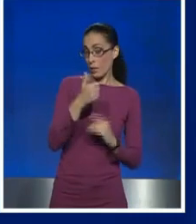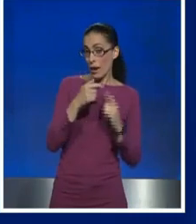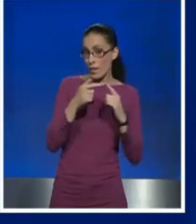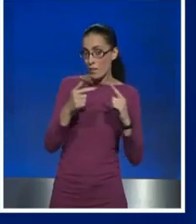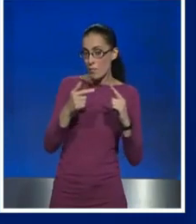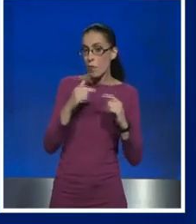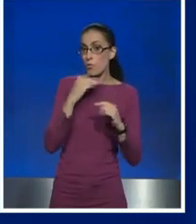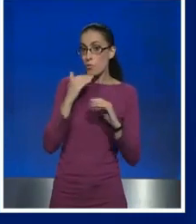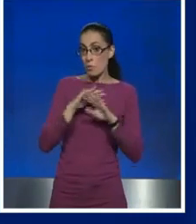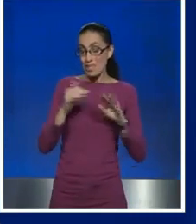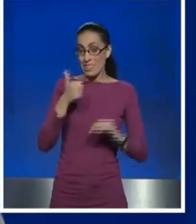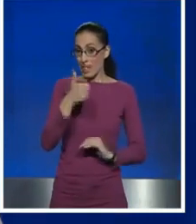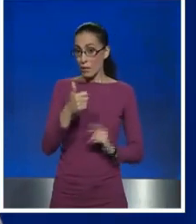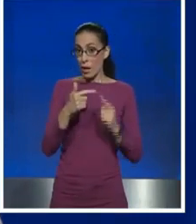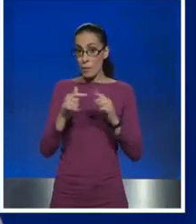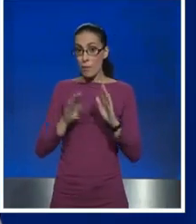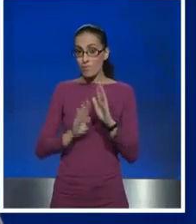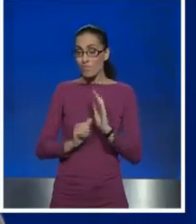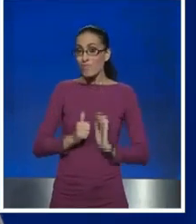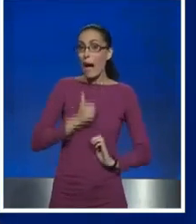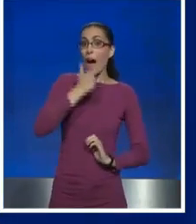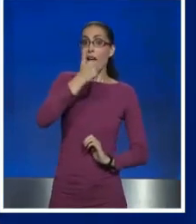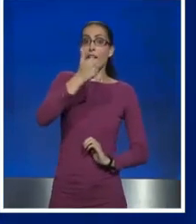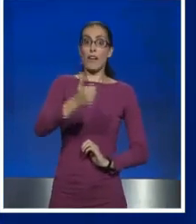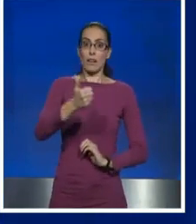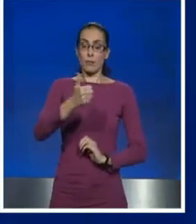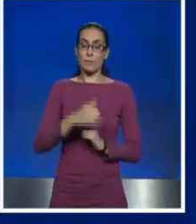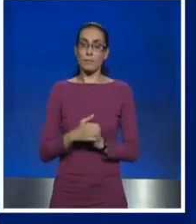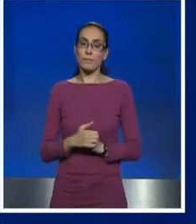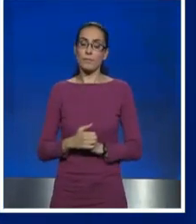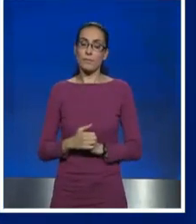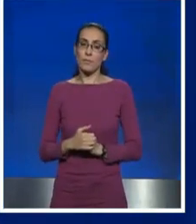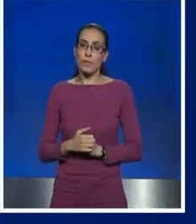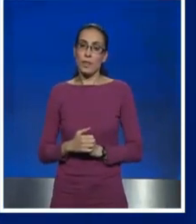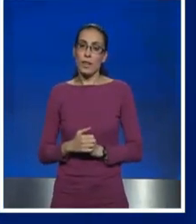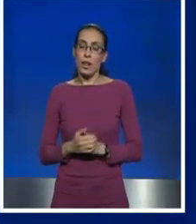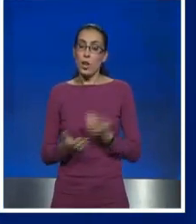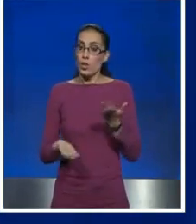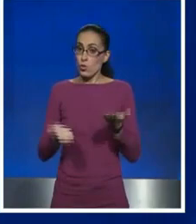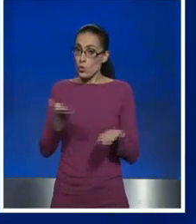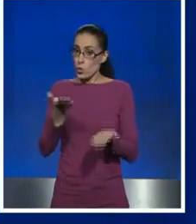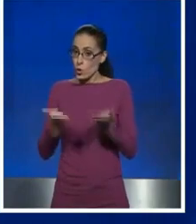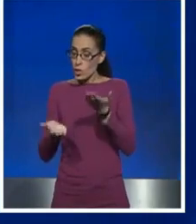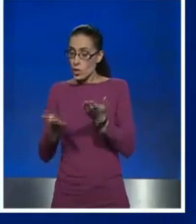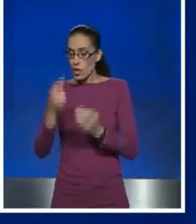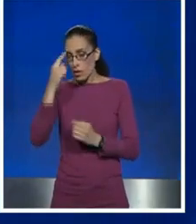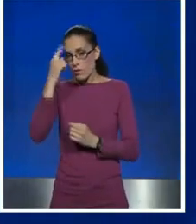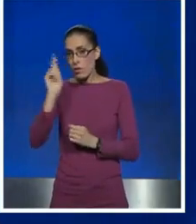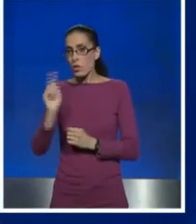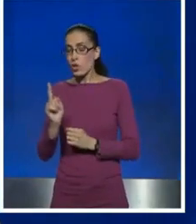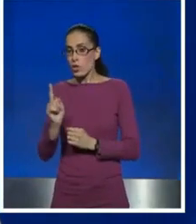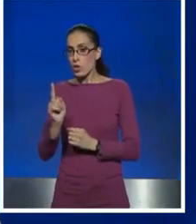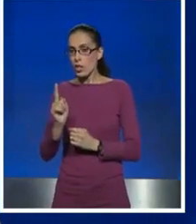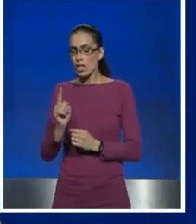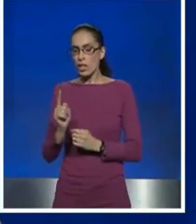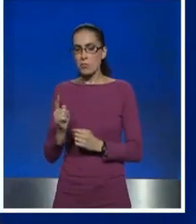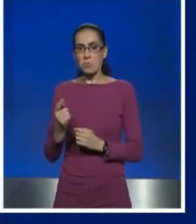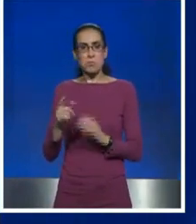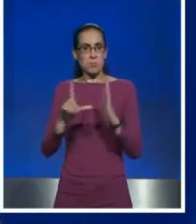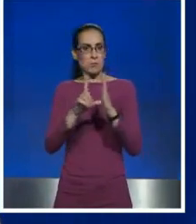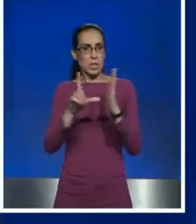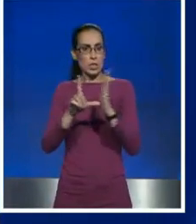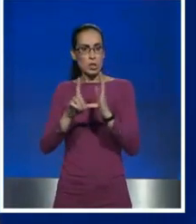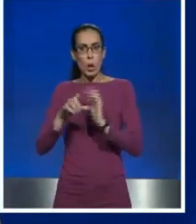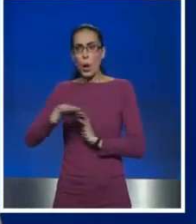aħjar. Il-kelma ġustizzja tagħti lok li fajnejn il-liġi, kulħadd huwa